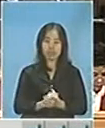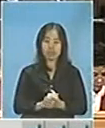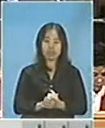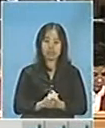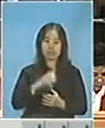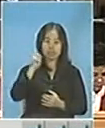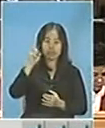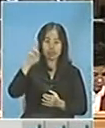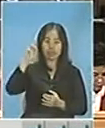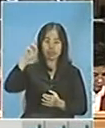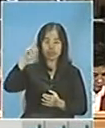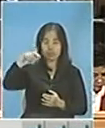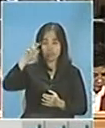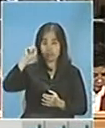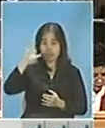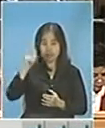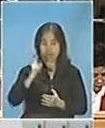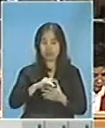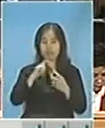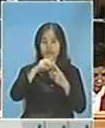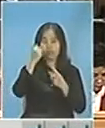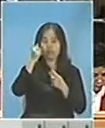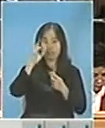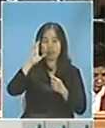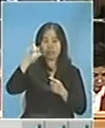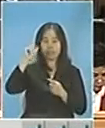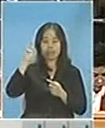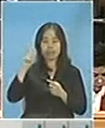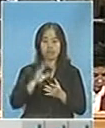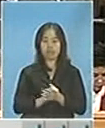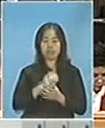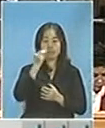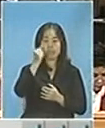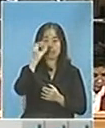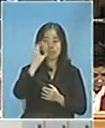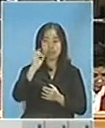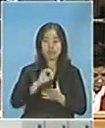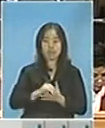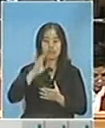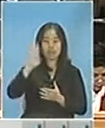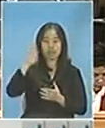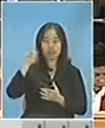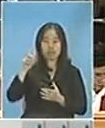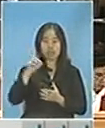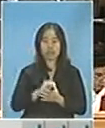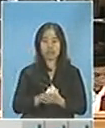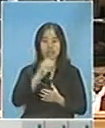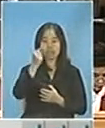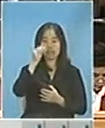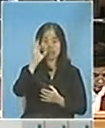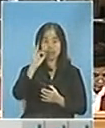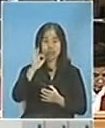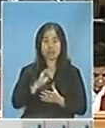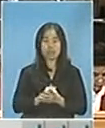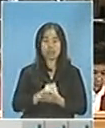ปุรชัยเปี่ยมสมบูรณ์17นายชัยวัฒน์ทรัพย์หลวงทอง18นายบดินทร์วัชโรบล19